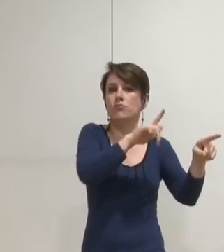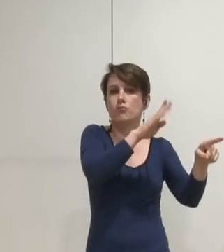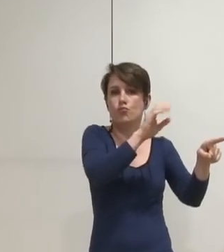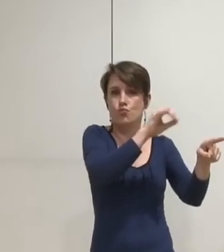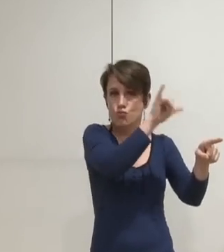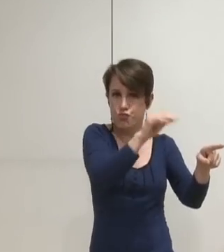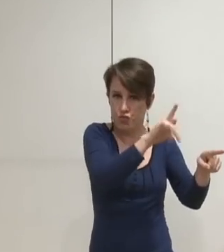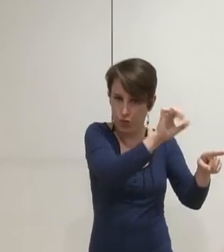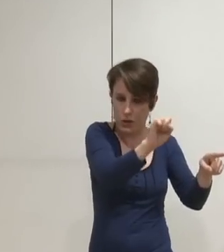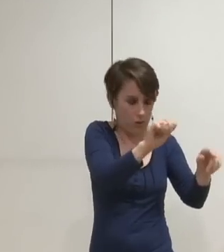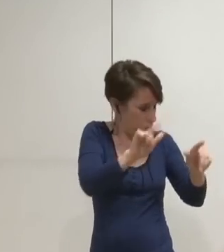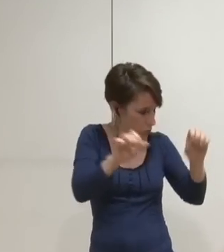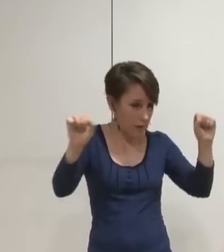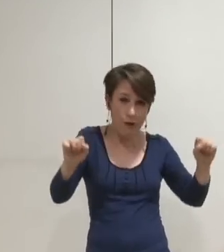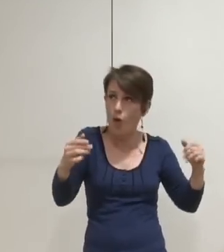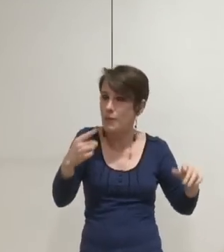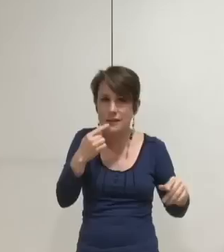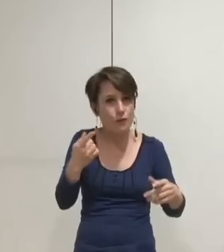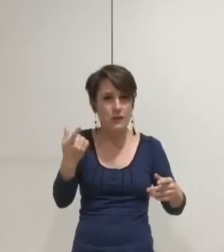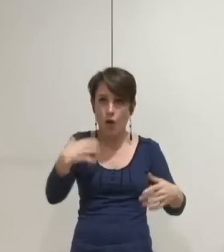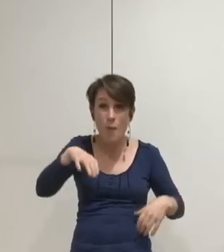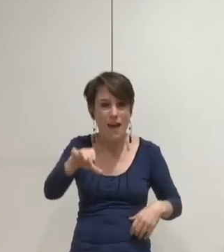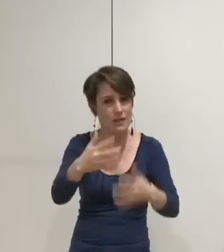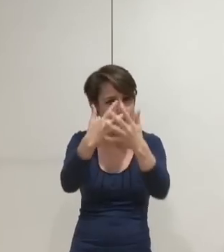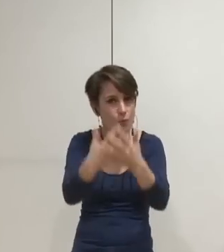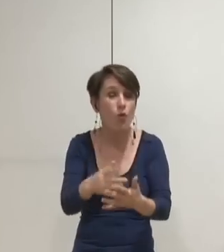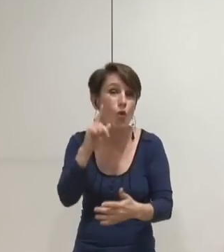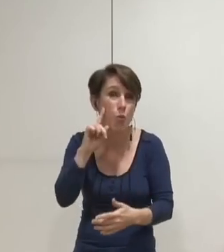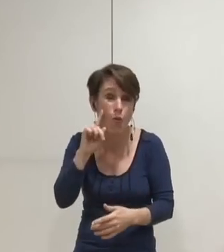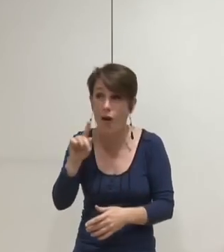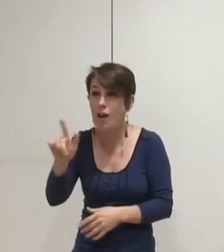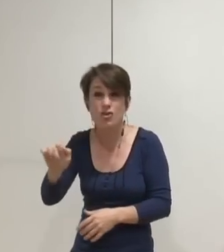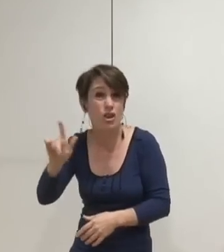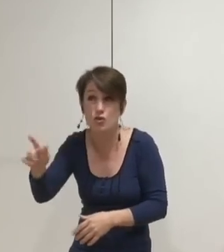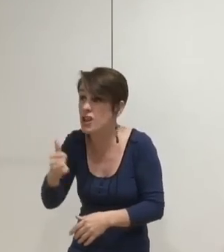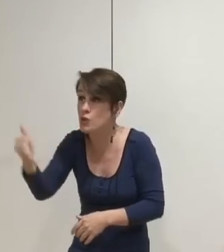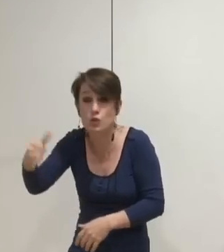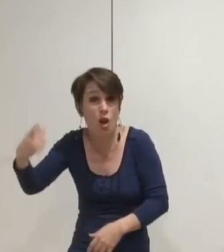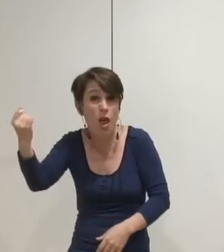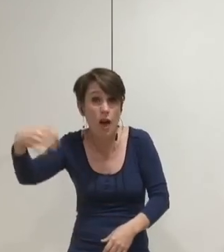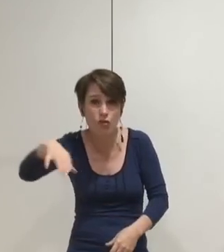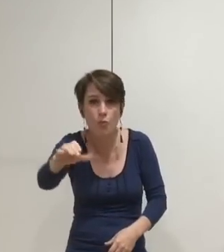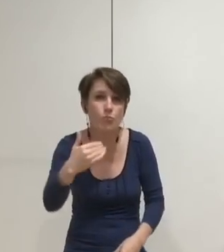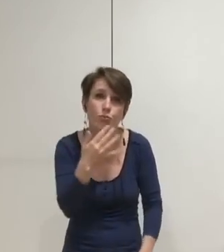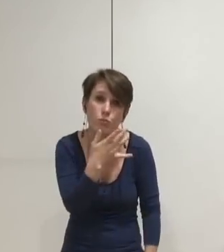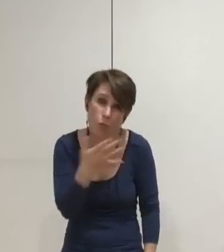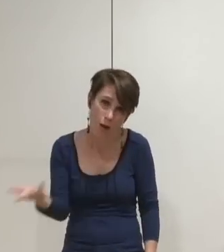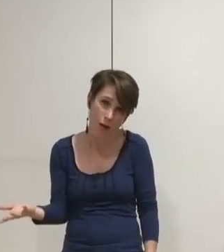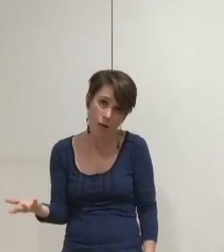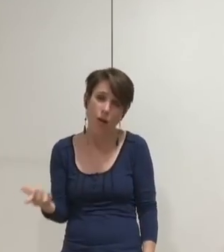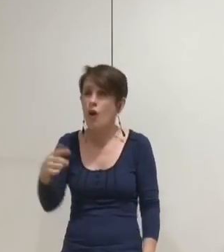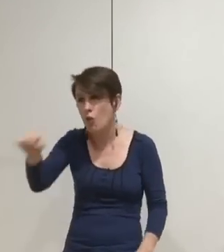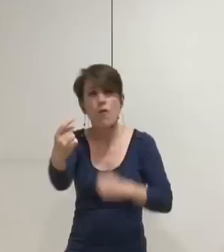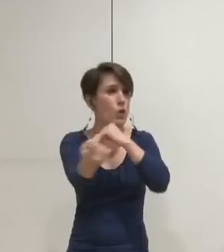d'investissement lourds qui ne peuvent être réalisé par la SEM seul bref qu'auriez-vous fait à notre place parce qu'on vous entend beaucoup